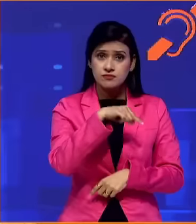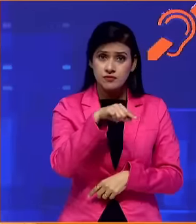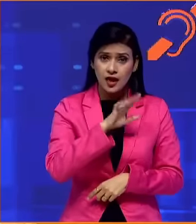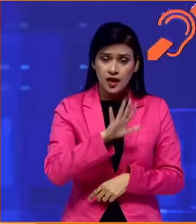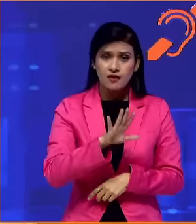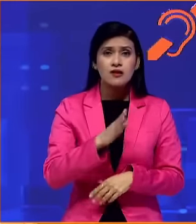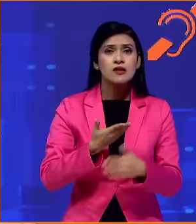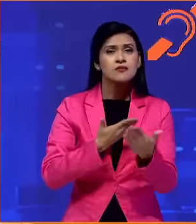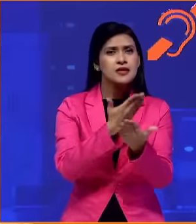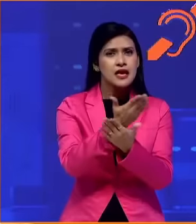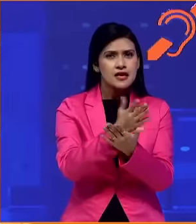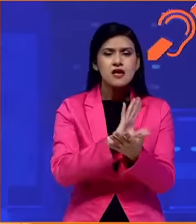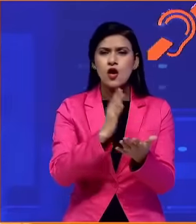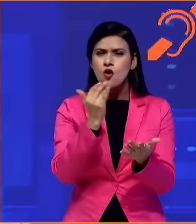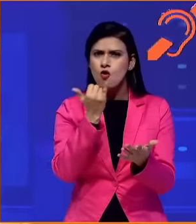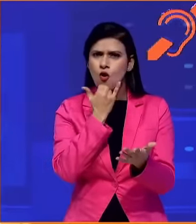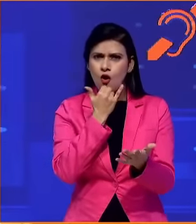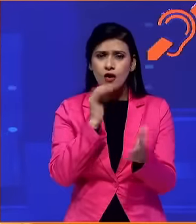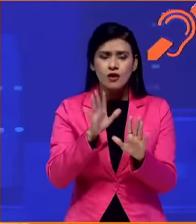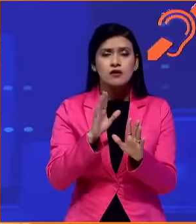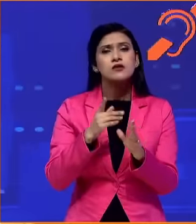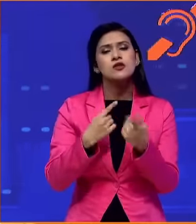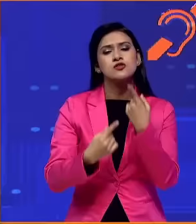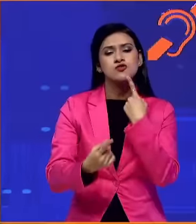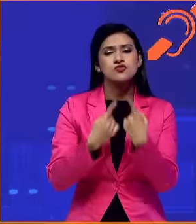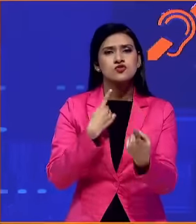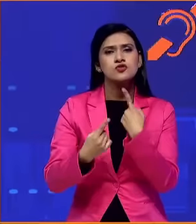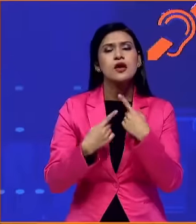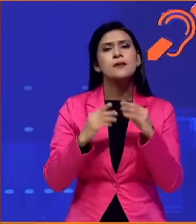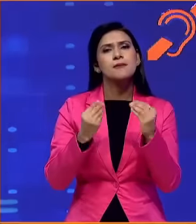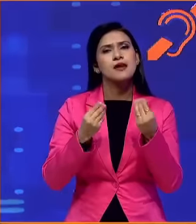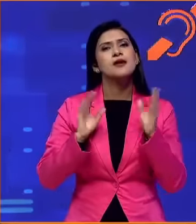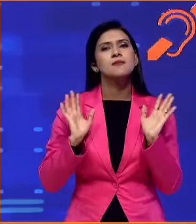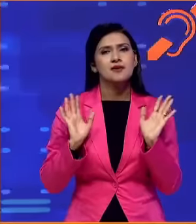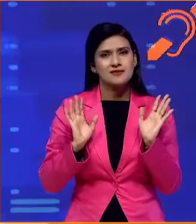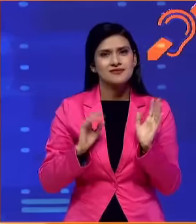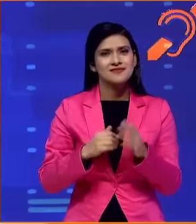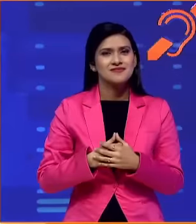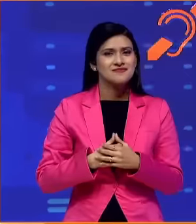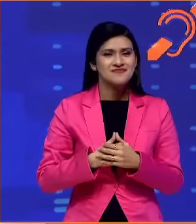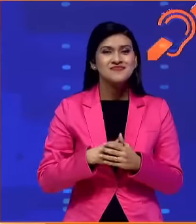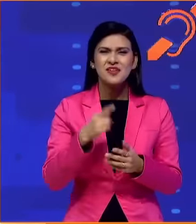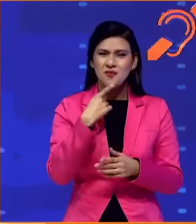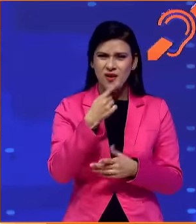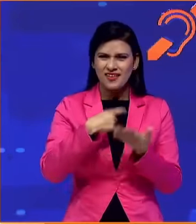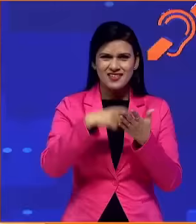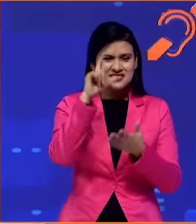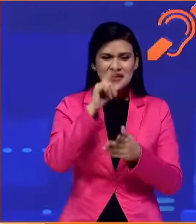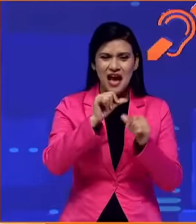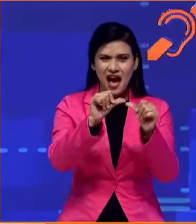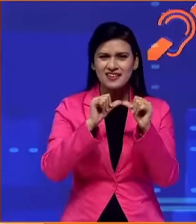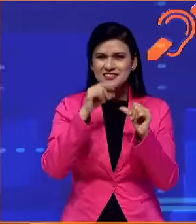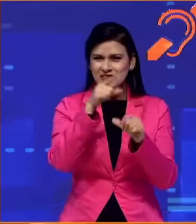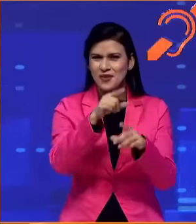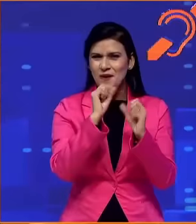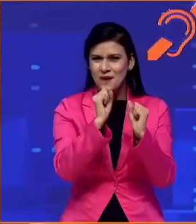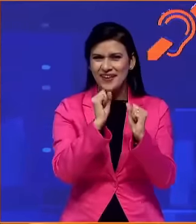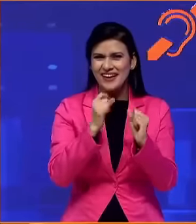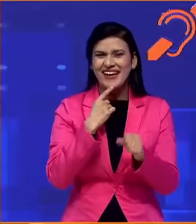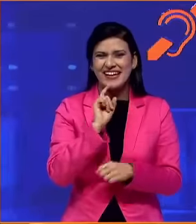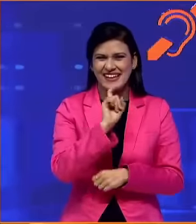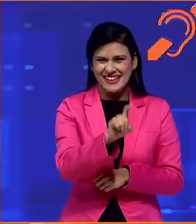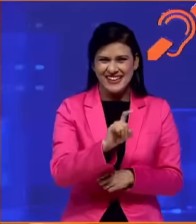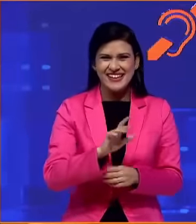जिसमें गलतीहोनेकासंकेतमिलताहै,तोयह सहीनहींहै।क्याआपकेलिएबचावकरनामुश्किलहोताजारहाहै ?कदापिनहीं।